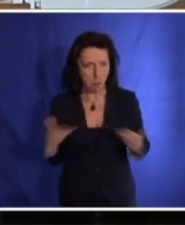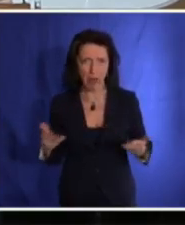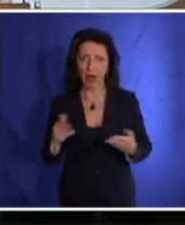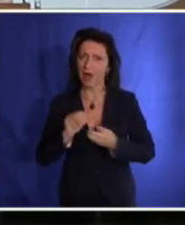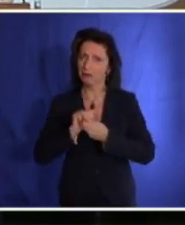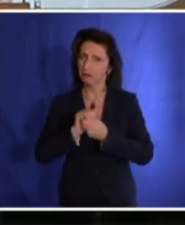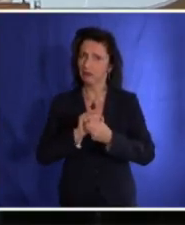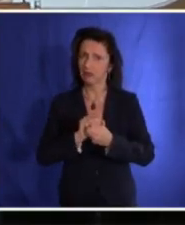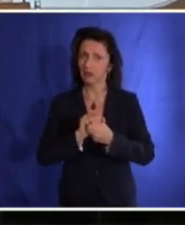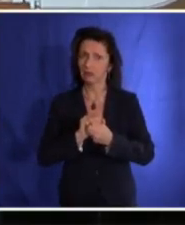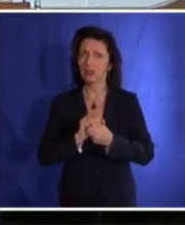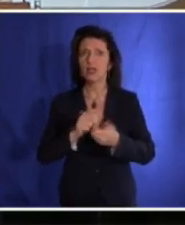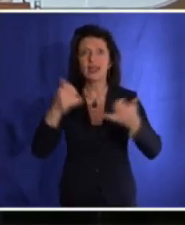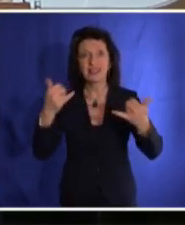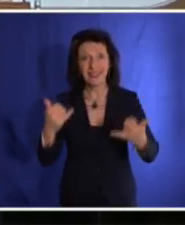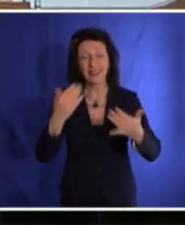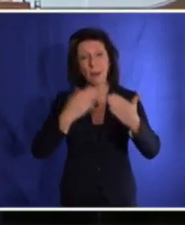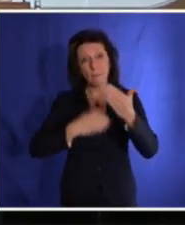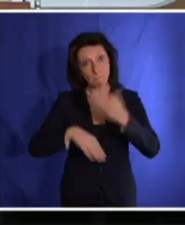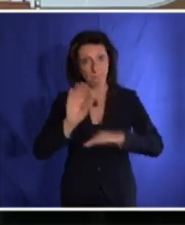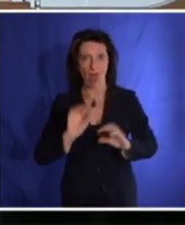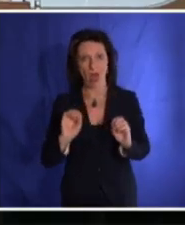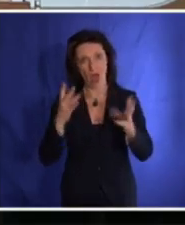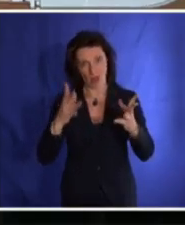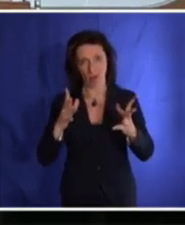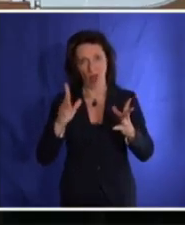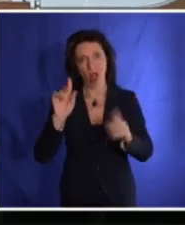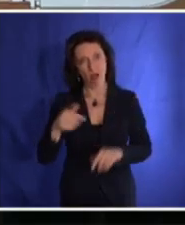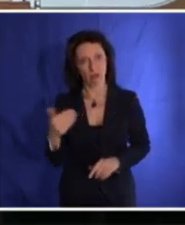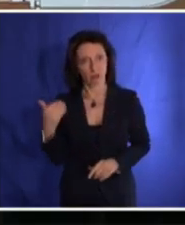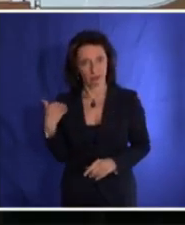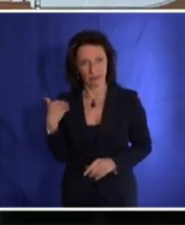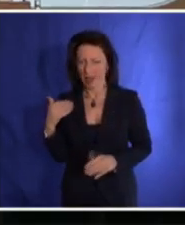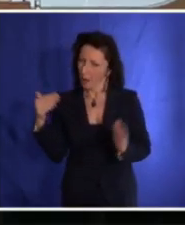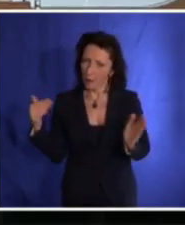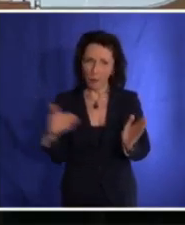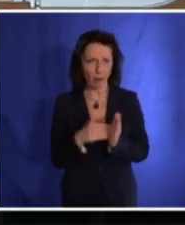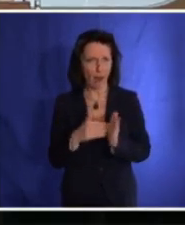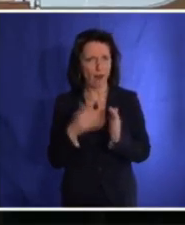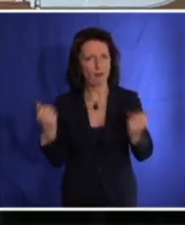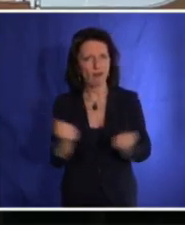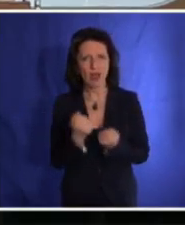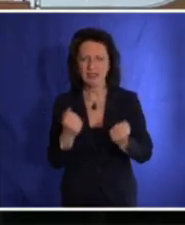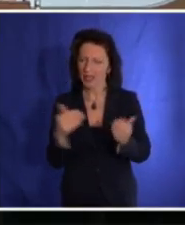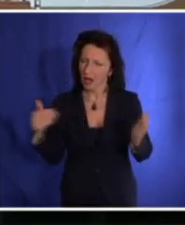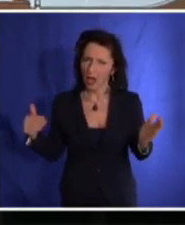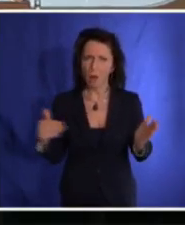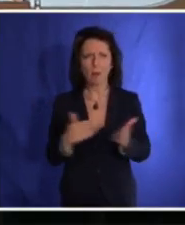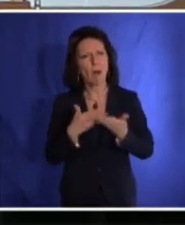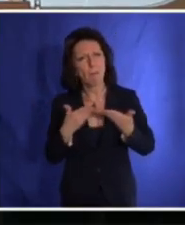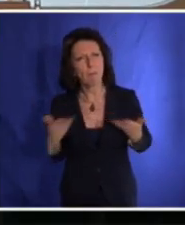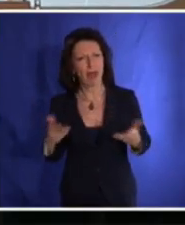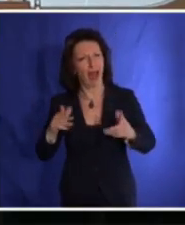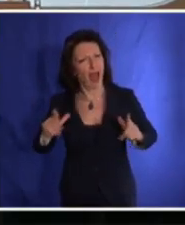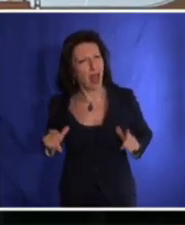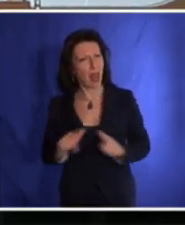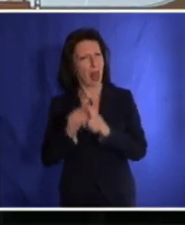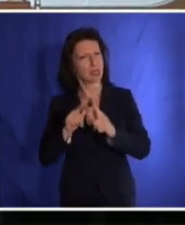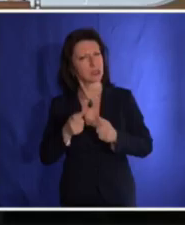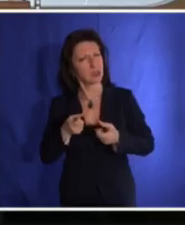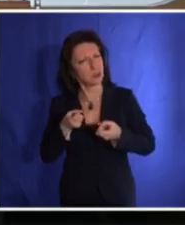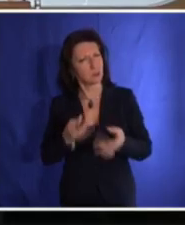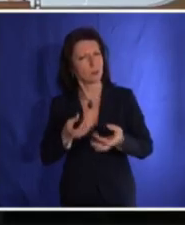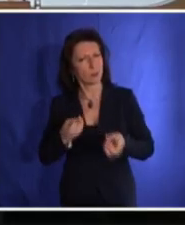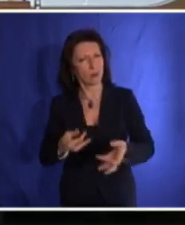sind heute aktueller mehr denn je. Wir brauchen diesen Fleiß, wir brauchen diese Leistungsbereitschaft und deshalb will ich ein